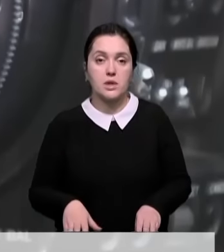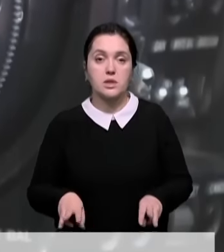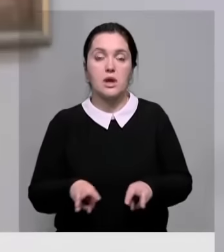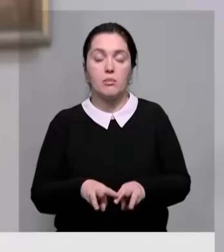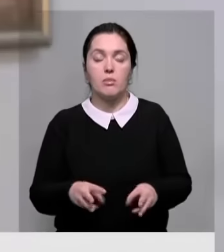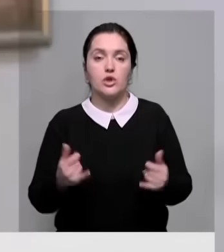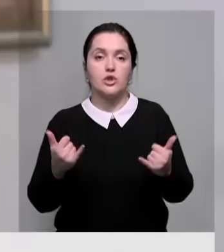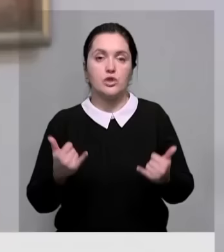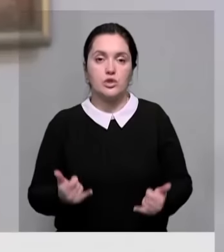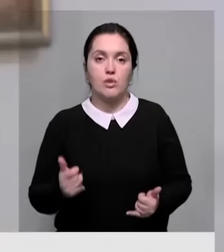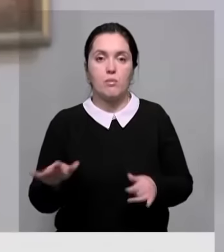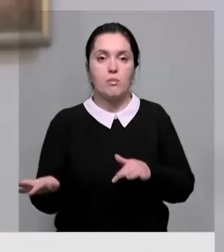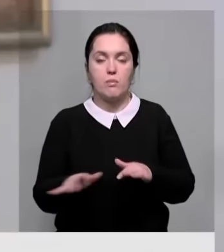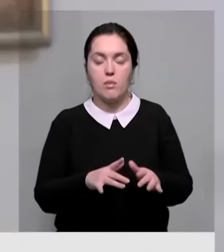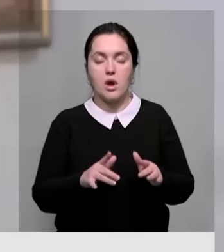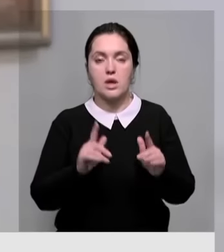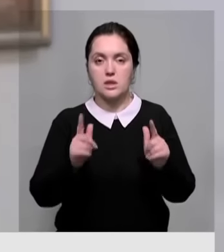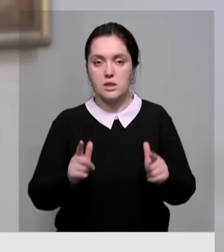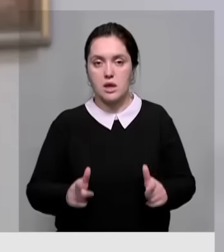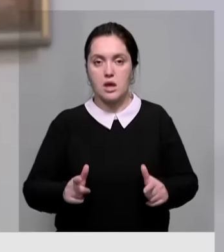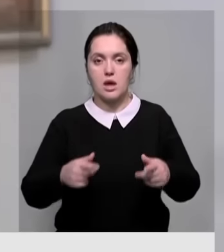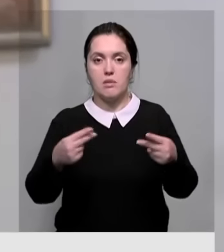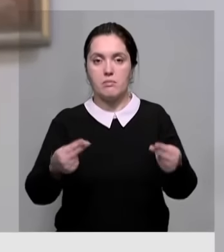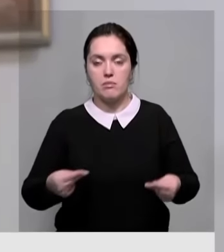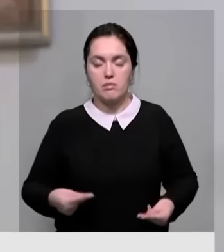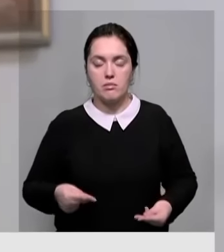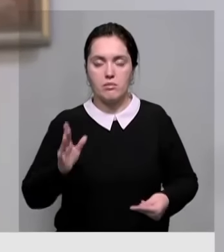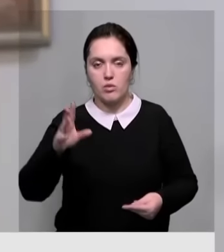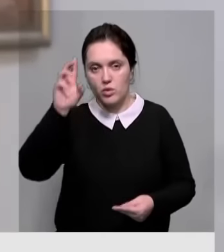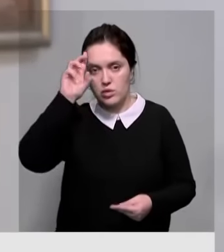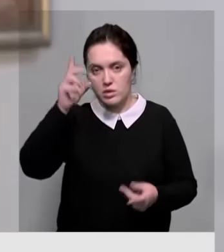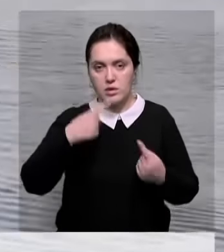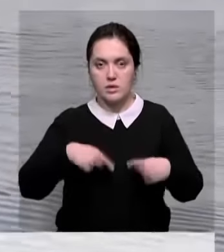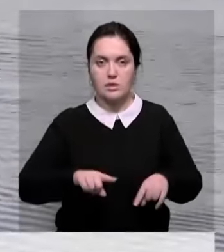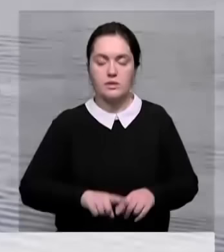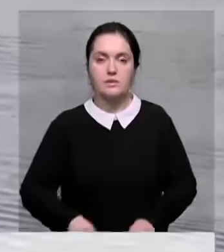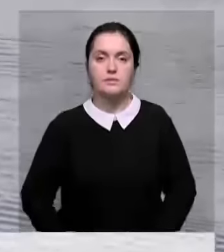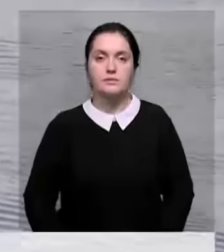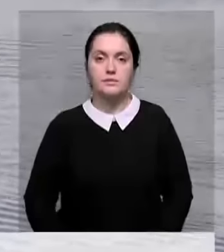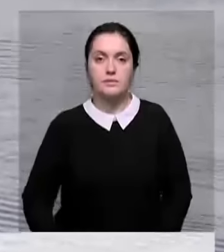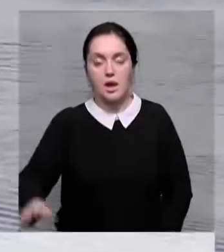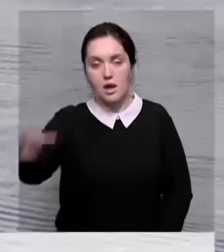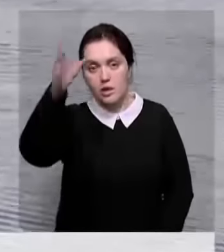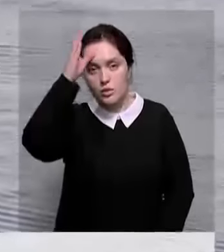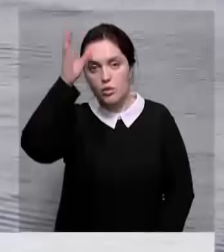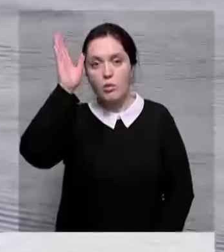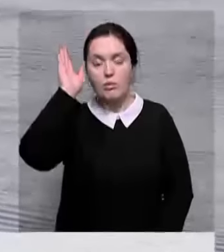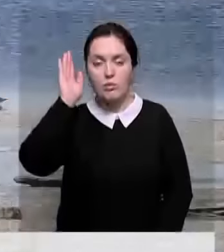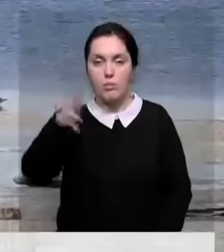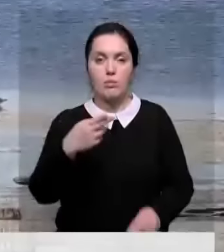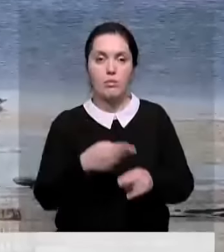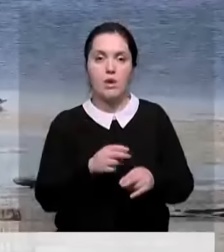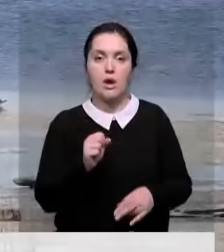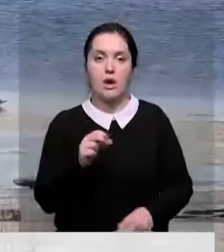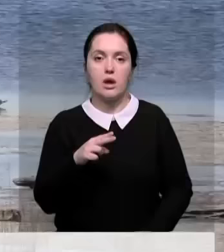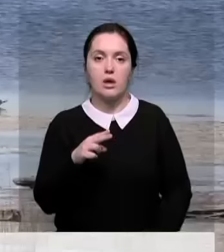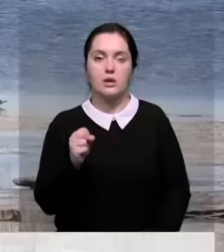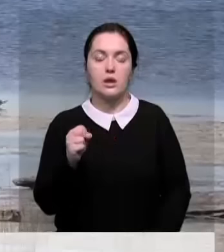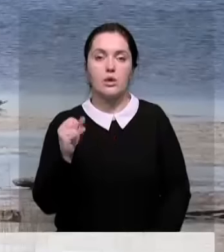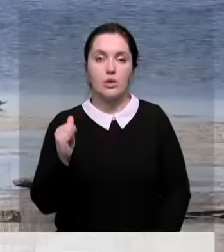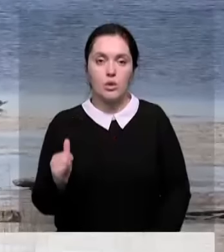сейчас проходит процедуру согласования с заинтересованными государственными органами. Научное учреждение будет базироваться в Актау. В